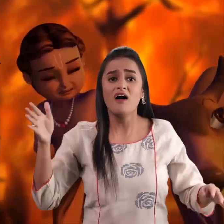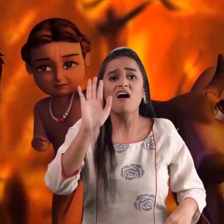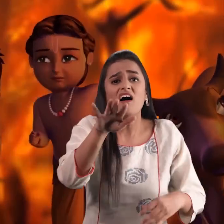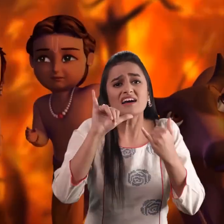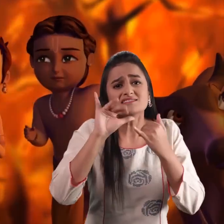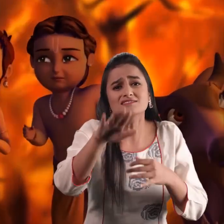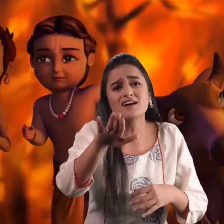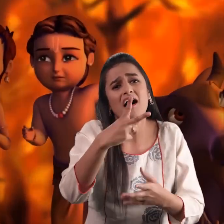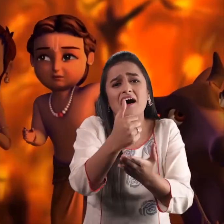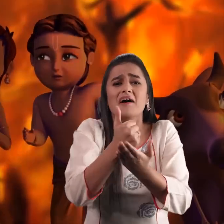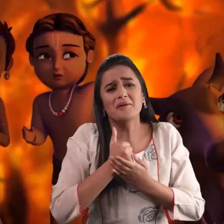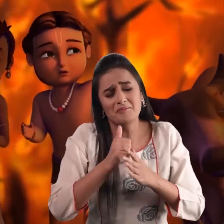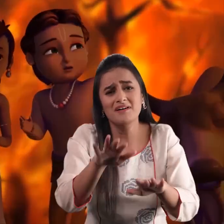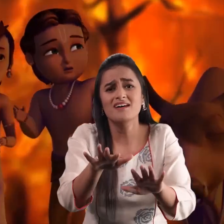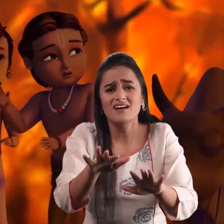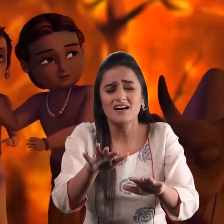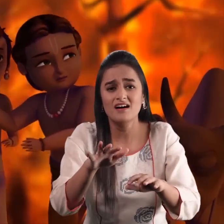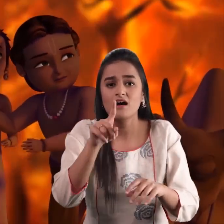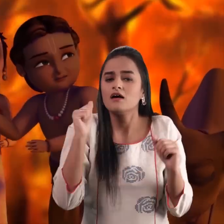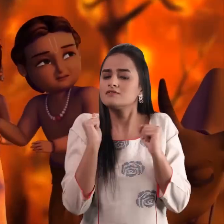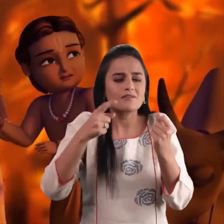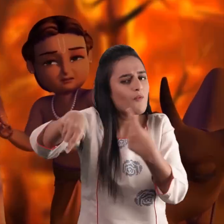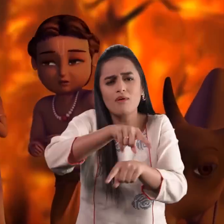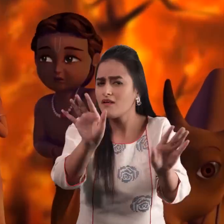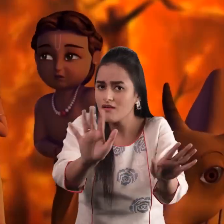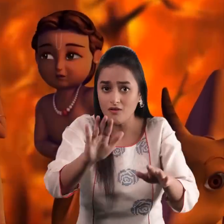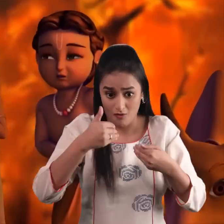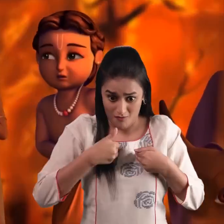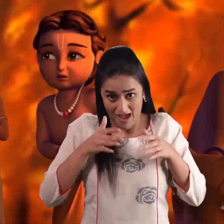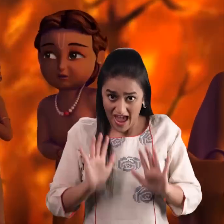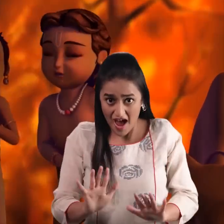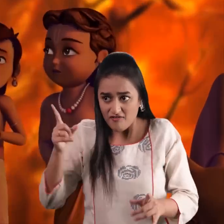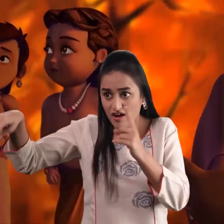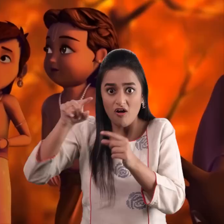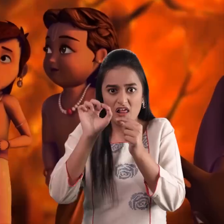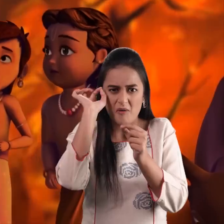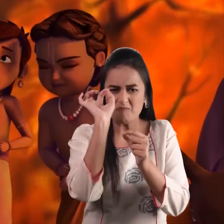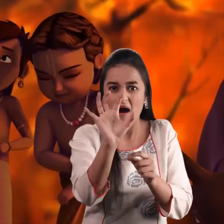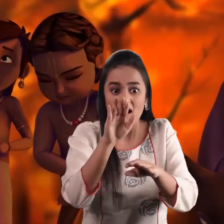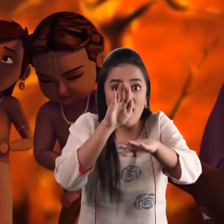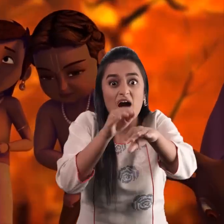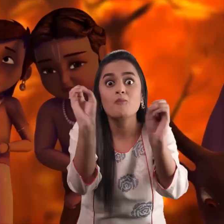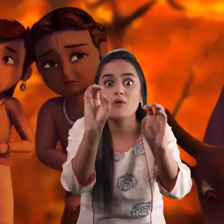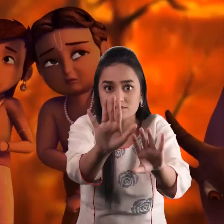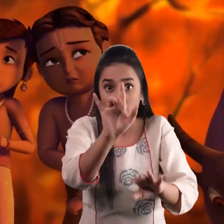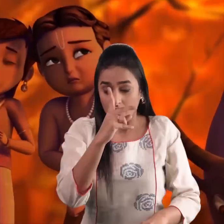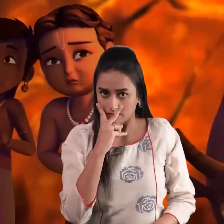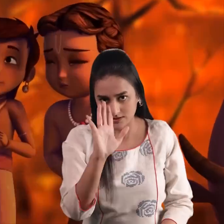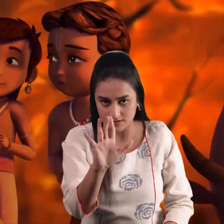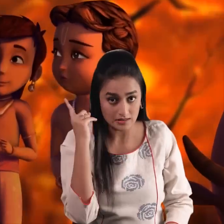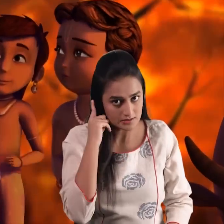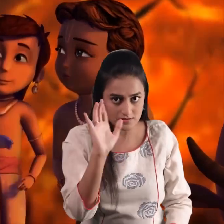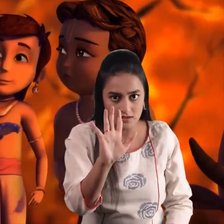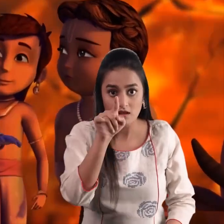ओ कृष्णा, हमारी रक्षा करो। डरो मत मित्रों, मेरे रहते तुम्हारा बाल भी बांका नहीं होगा। अब मेरी बात